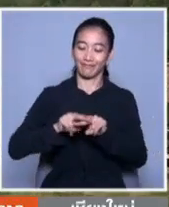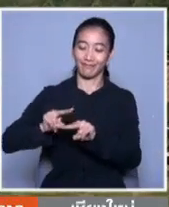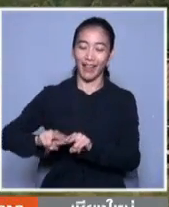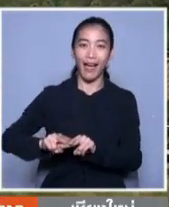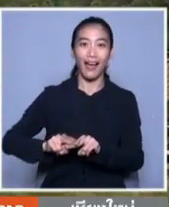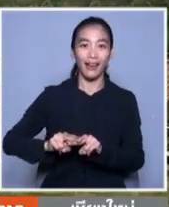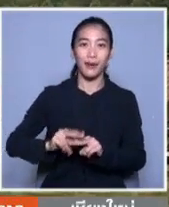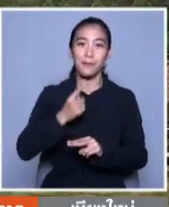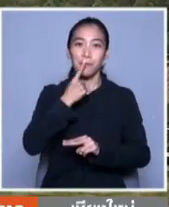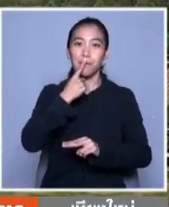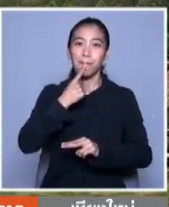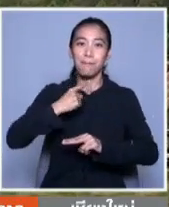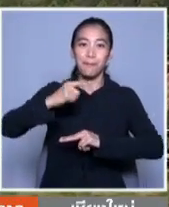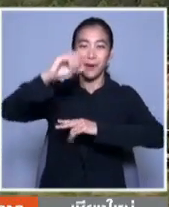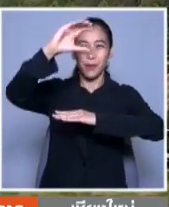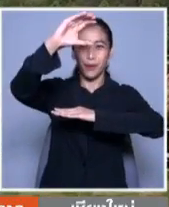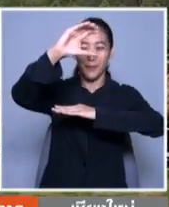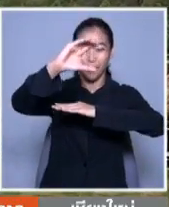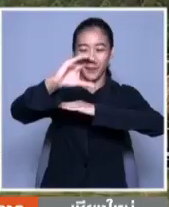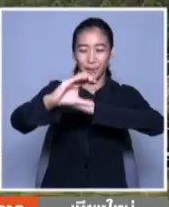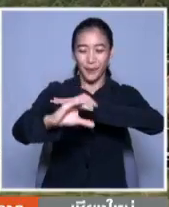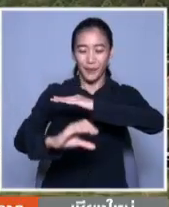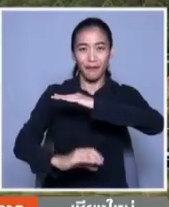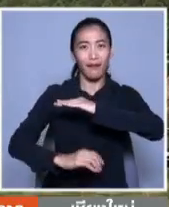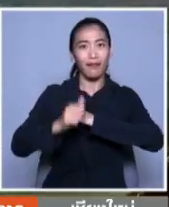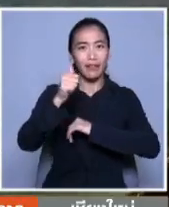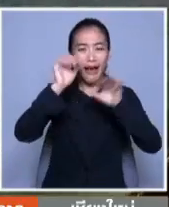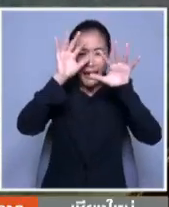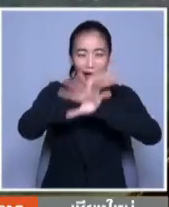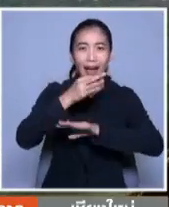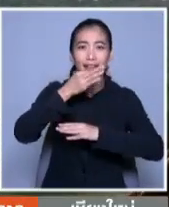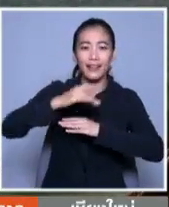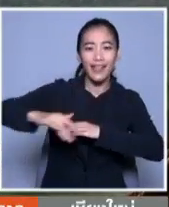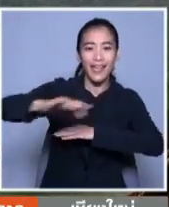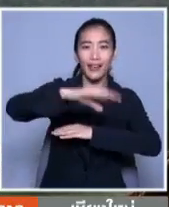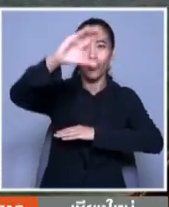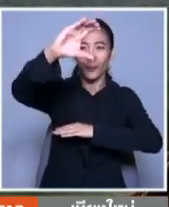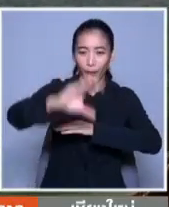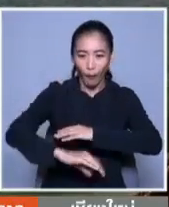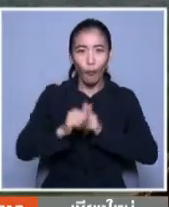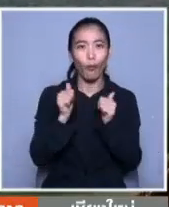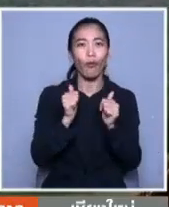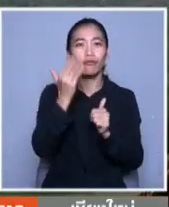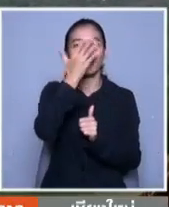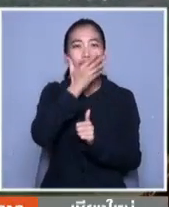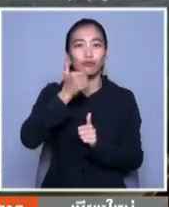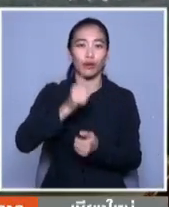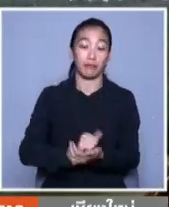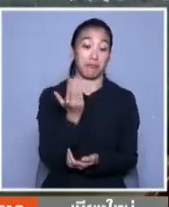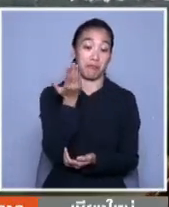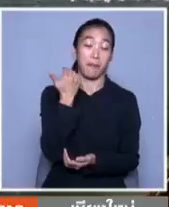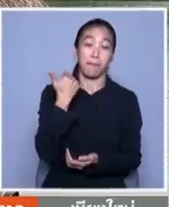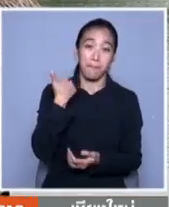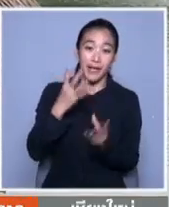าสันเขื่อนบรรยากาศก็คล้ายๆกับชมพระอาทิตย์ตกที่ทะเลเลยอะค่ะตลอดสัปดาห์ที่ผ่านมานักท่องเที่ยวมาในพื้นที่มาก